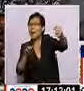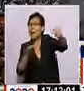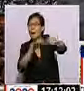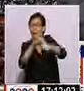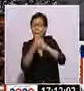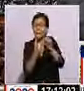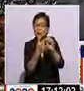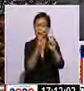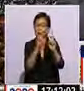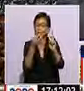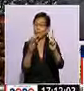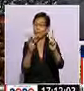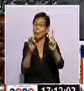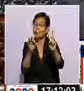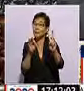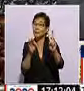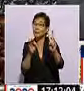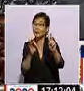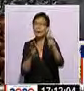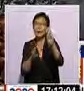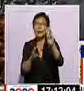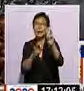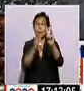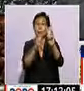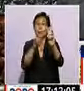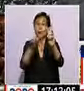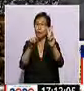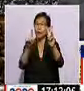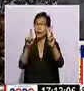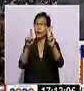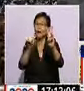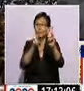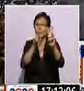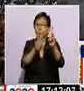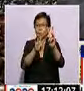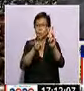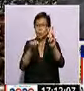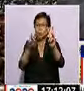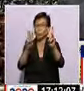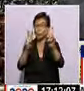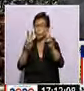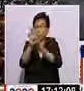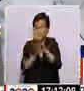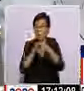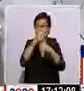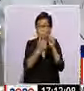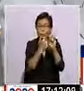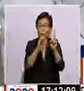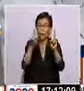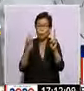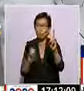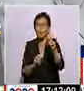Pada tahun 2019, sebanyak 60.2 bilion. Pada tahun 2020,